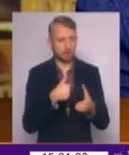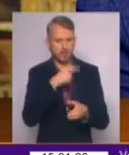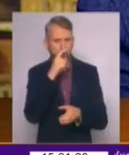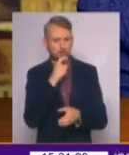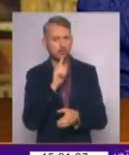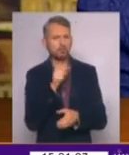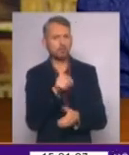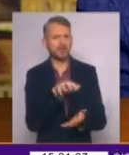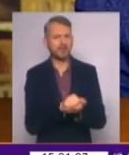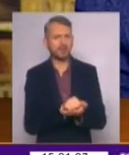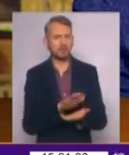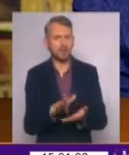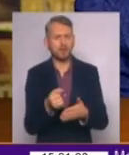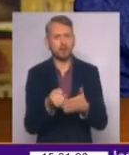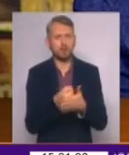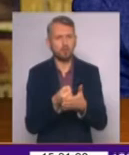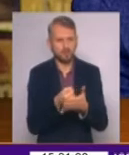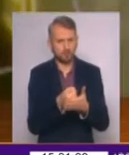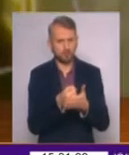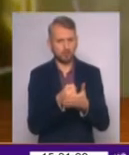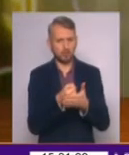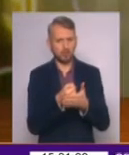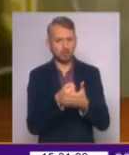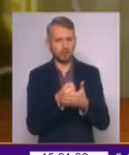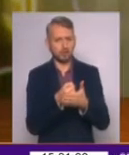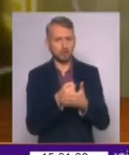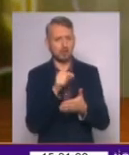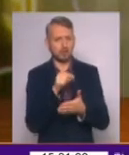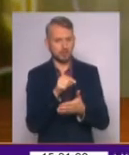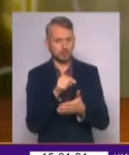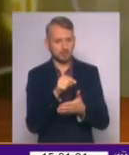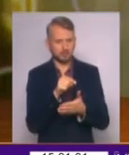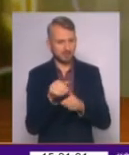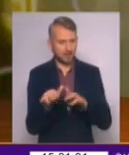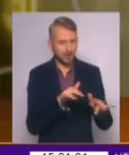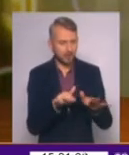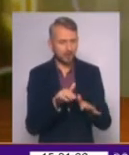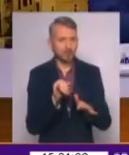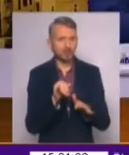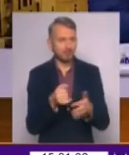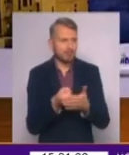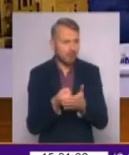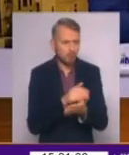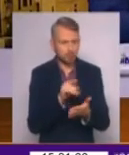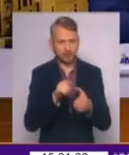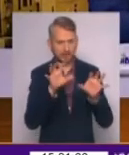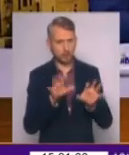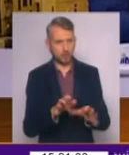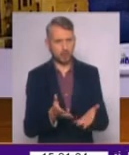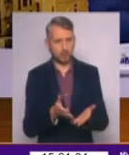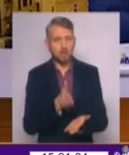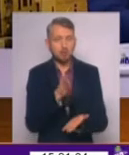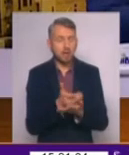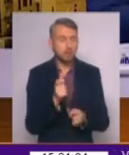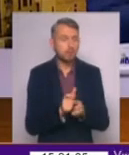чому він не займається лобістською в хорошому сенсі цього слова діяльністю і не пролобіює цей закон, маючи